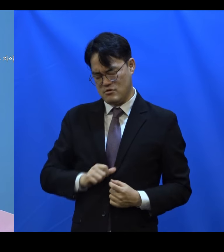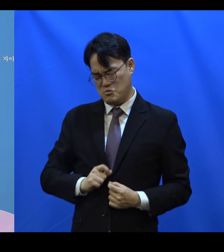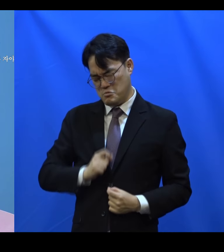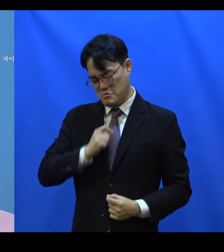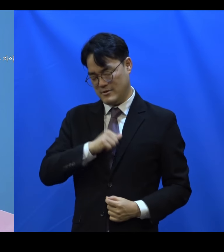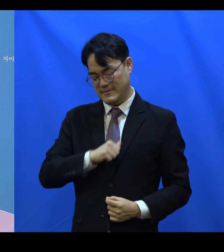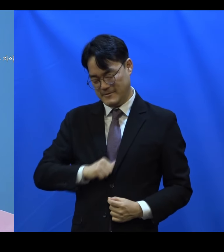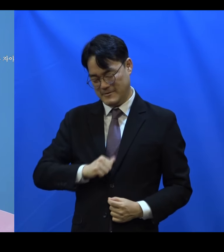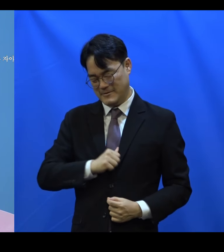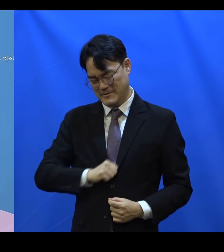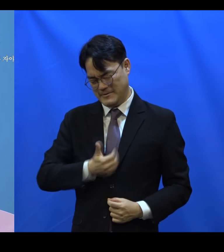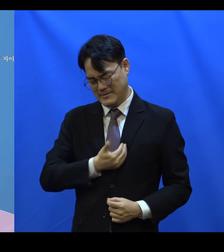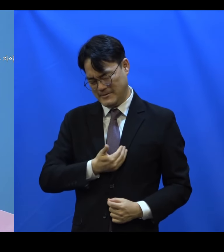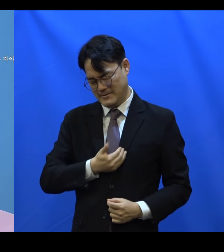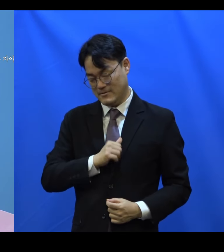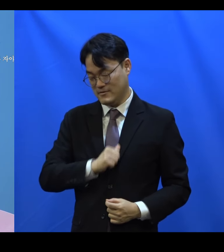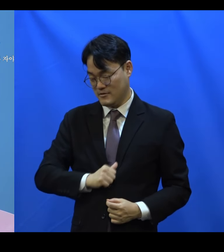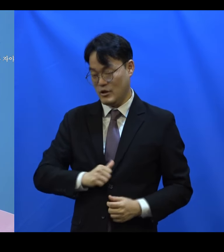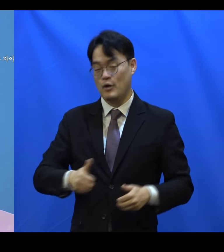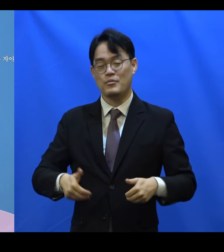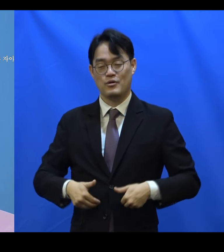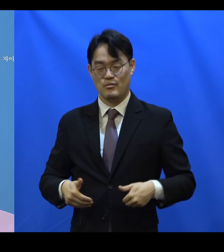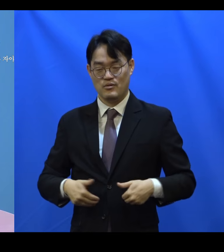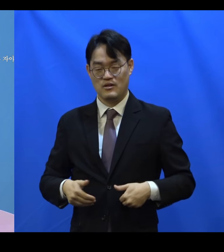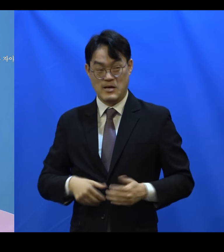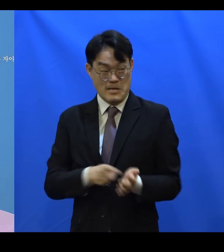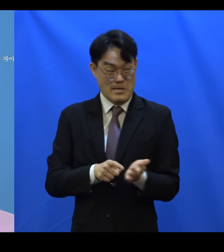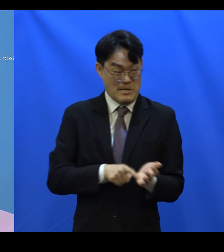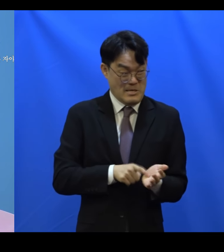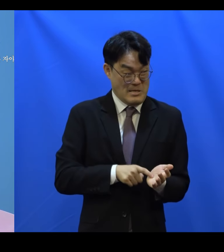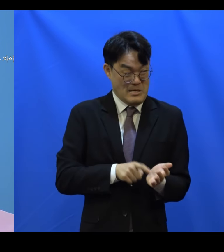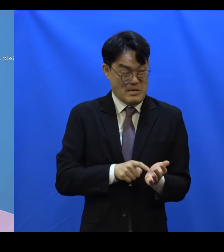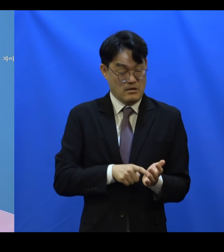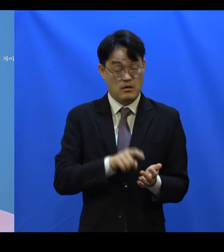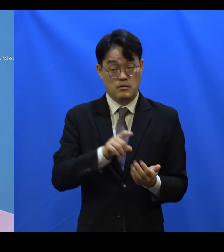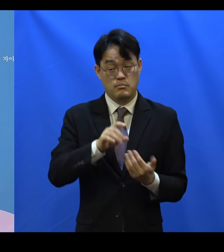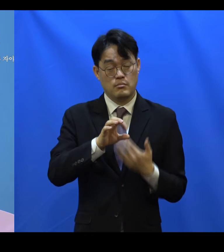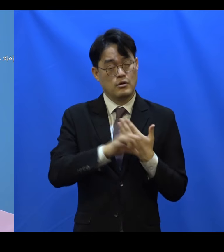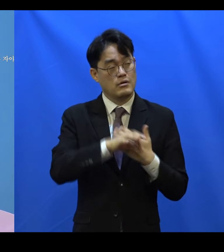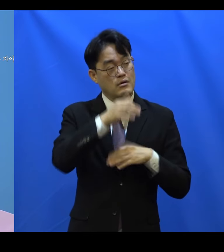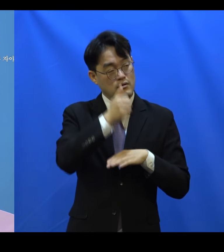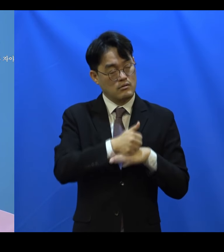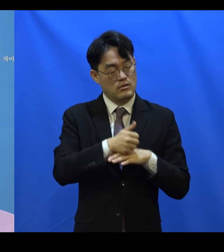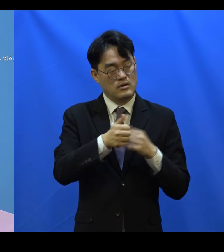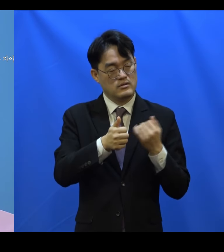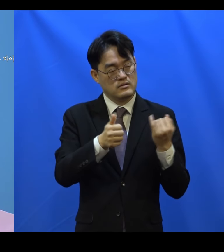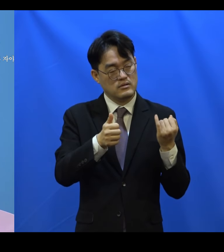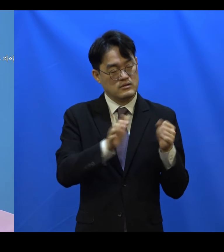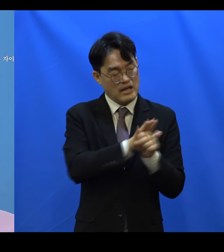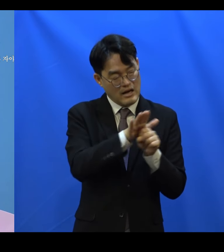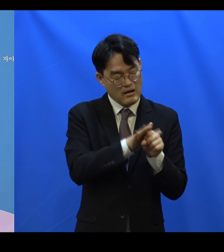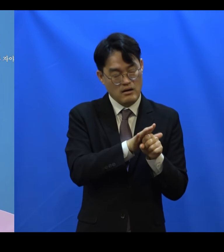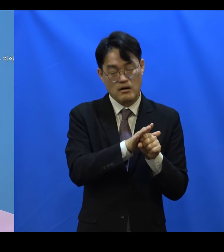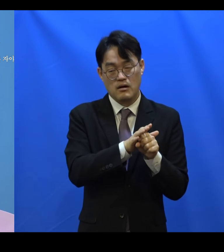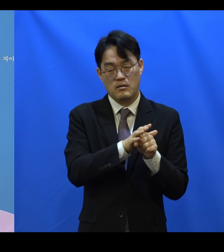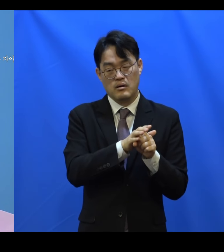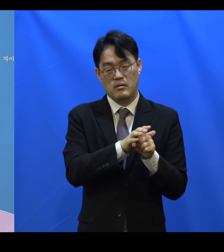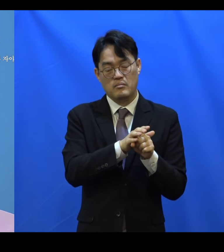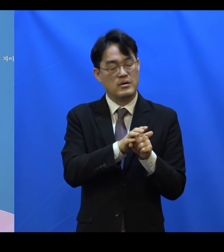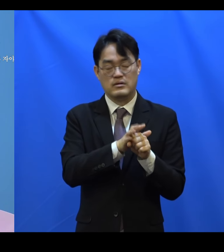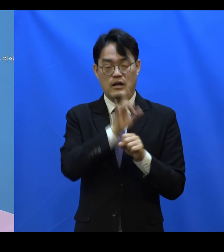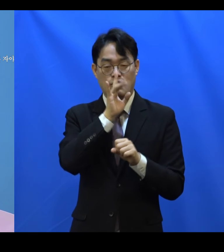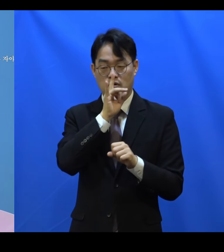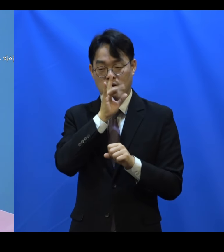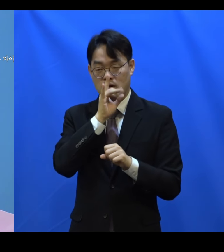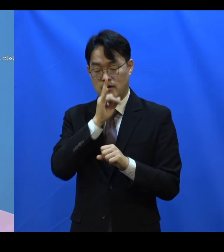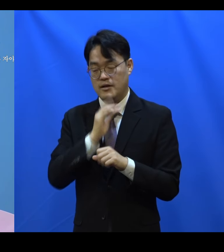사랑의 상처만 남기게 됩니다. 사랑은 게임이 아닙니다. 기다리는 동안 사랑이 자라고 사람이 성숙해져 가게